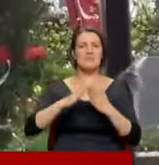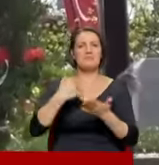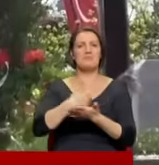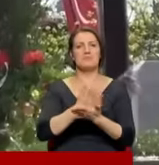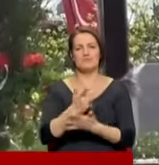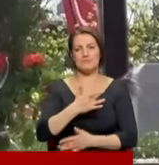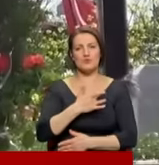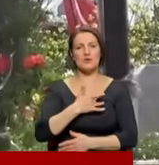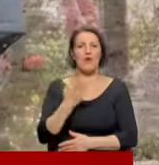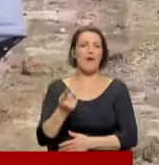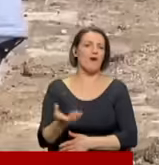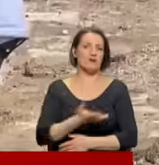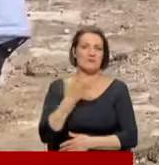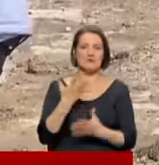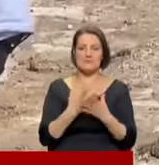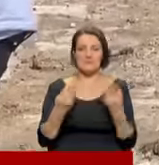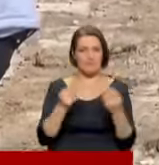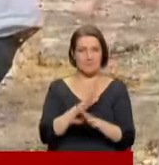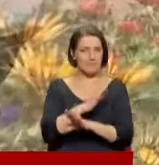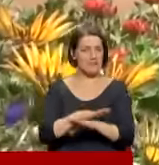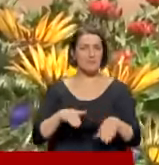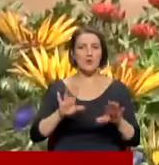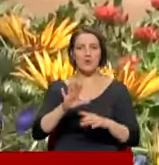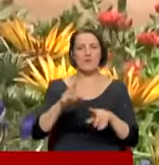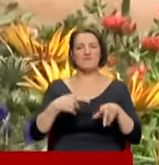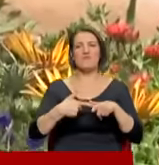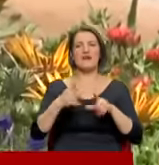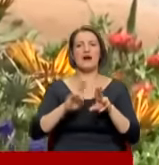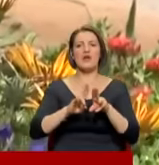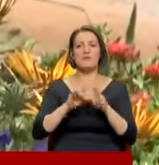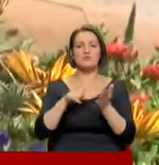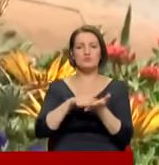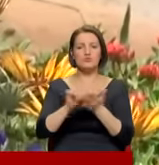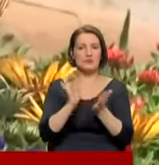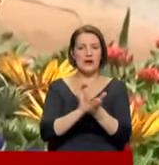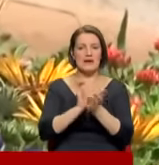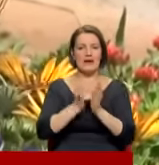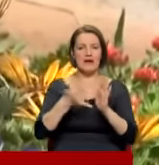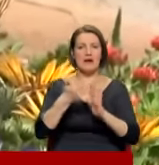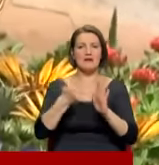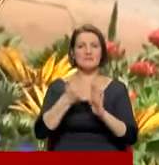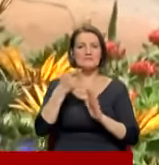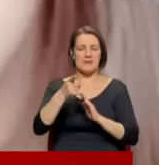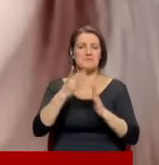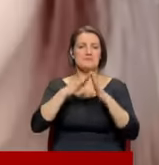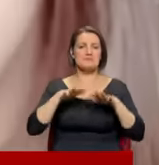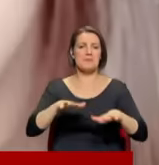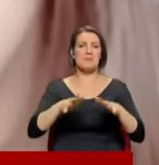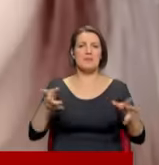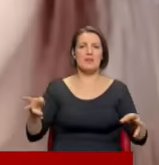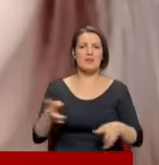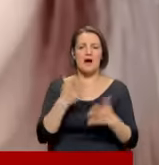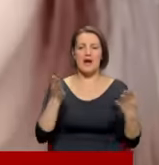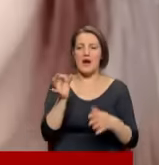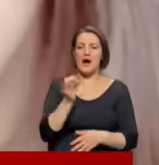dağıtan, yüreklere düşen o ateş geçmedi, geçmiyor. Fatih Karaca bütün ailesini Gaziantep Islahiye'de kaybetti. Hala